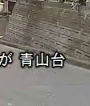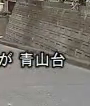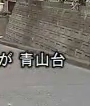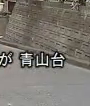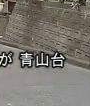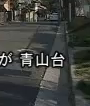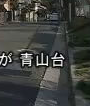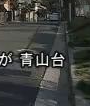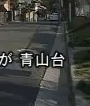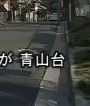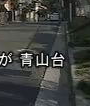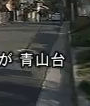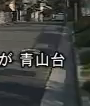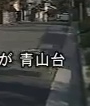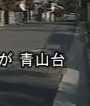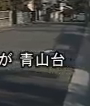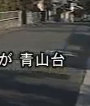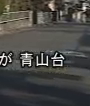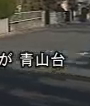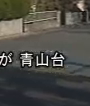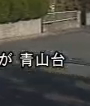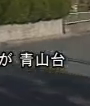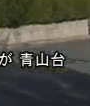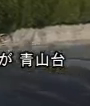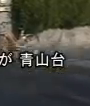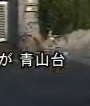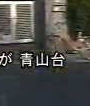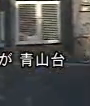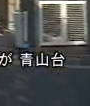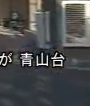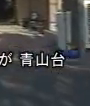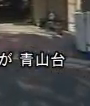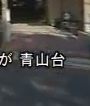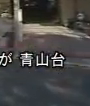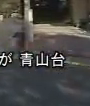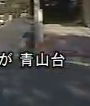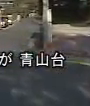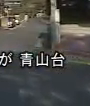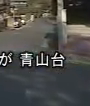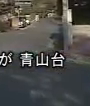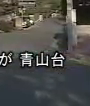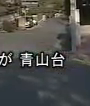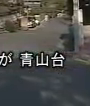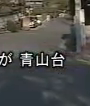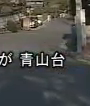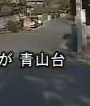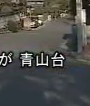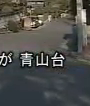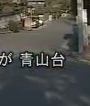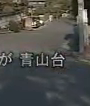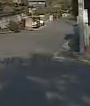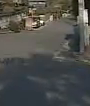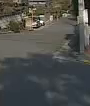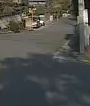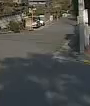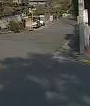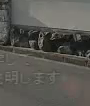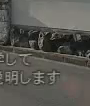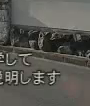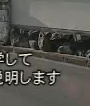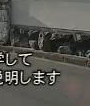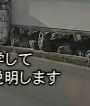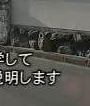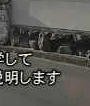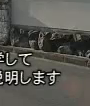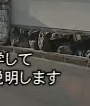村の地域の一部が青山台として開発されているんですけれども、その萩